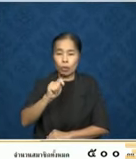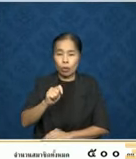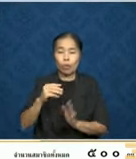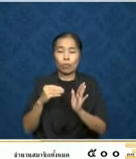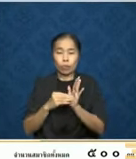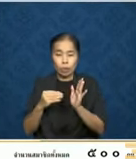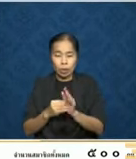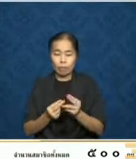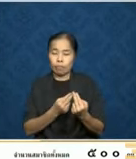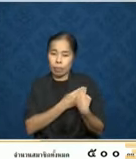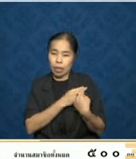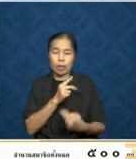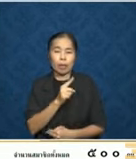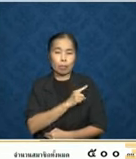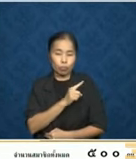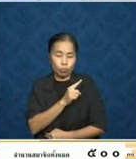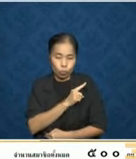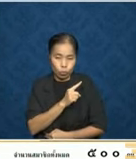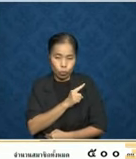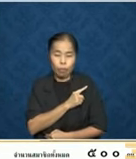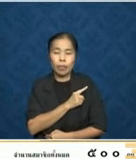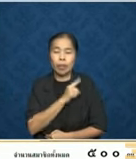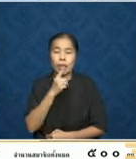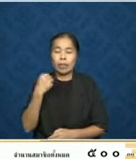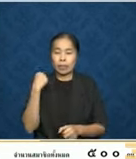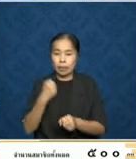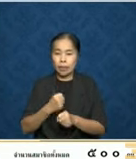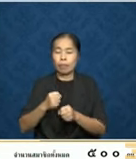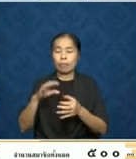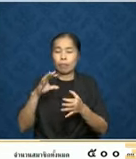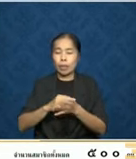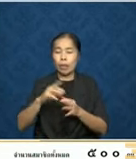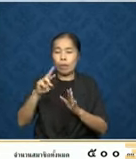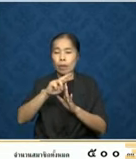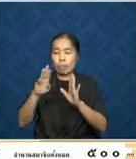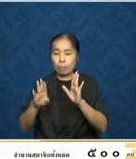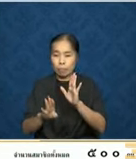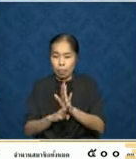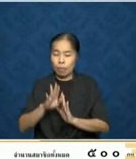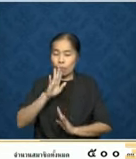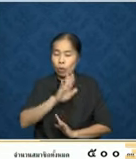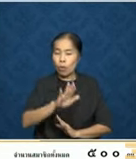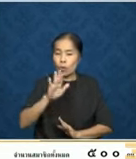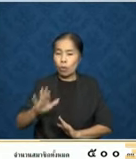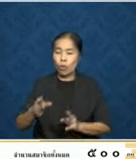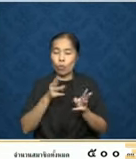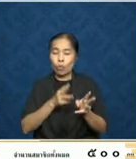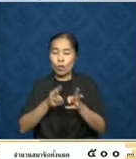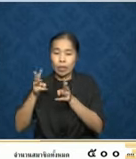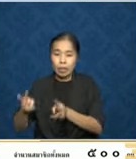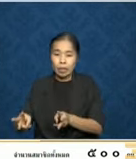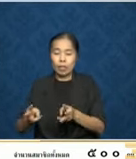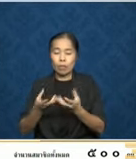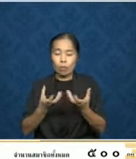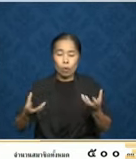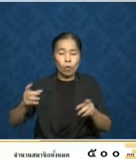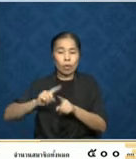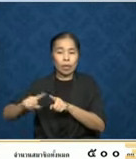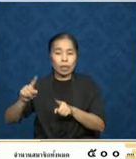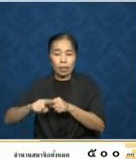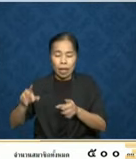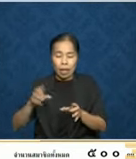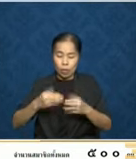ป็นผู้รับผิดชอบในการจัดการขยะและมีการออกข้อบัญญัติท้องถิ่นเกี่ยวกับการคัดแยกขยะในครัวเรือนก่อน